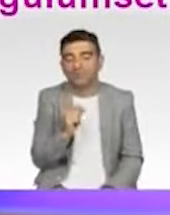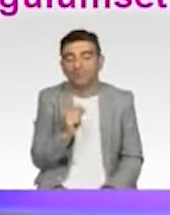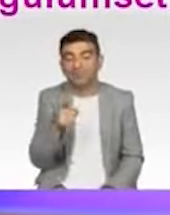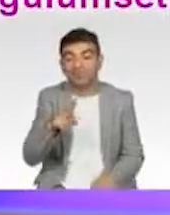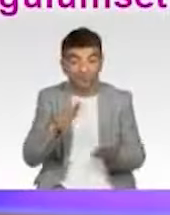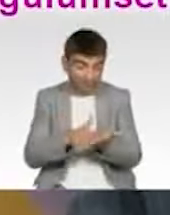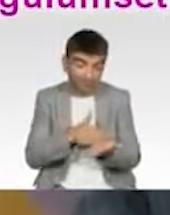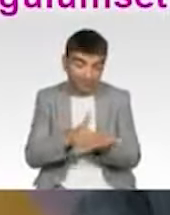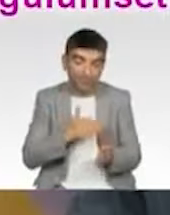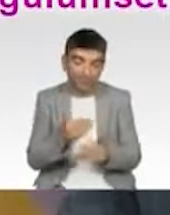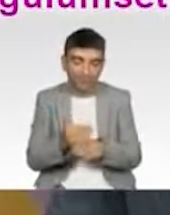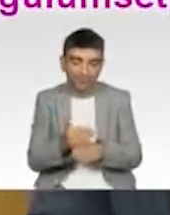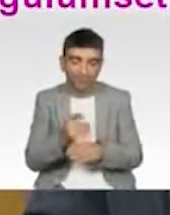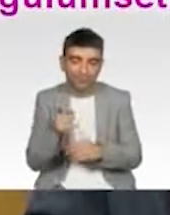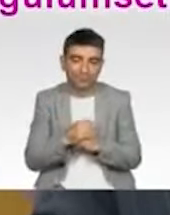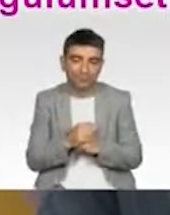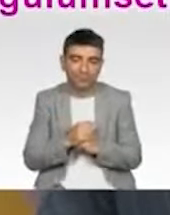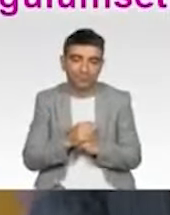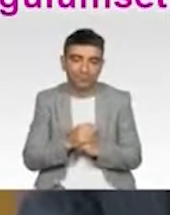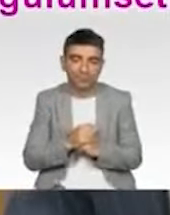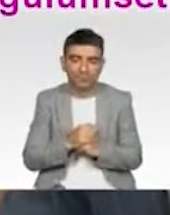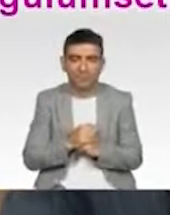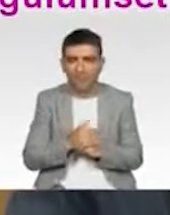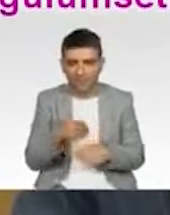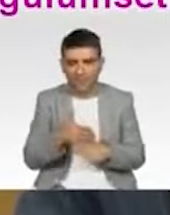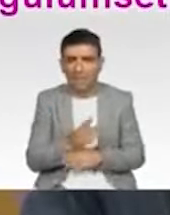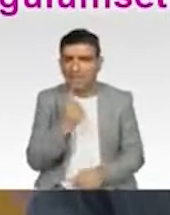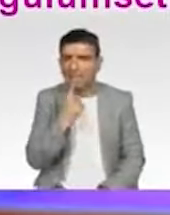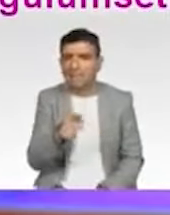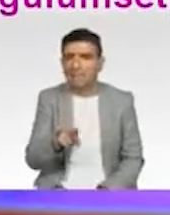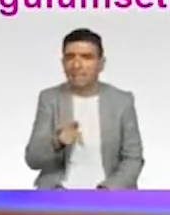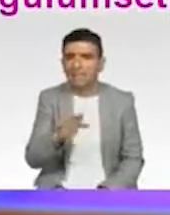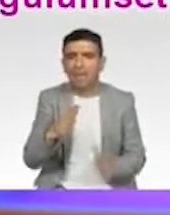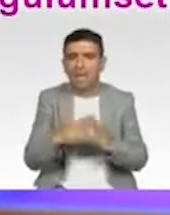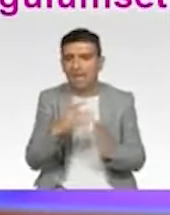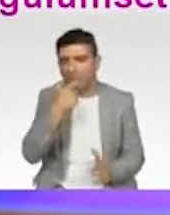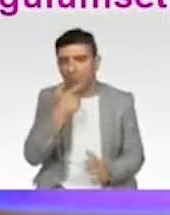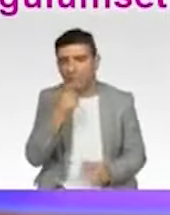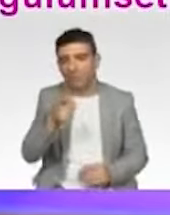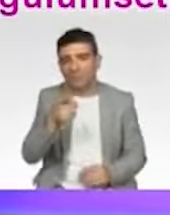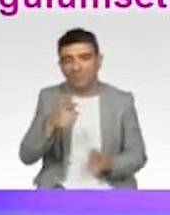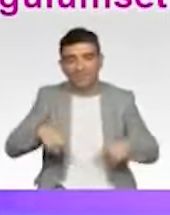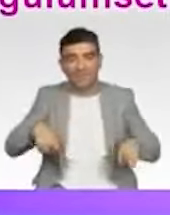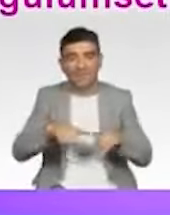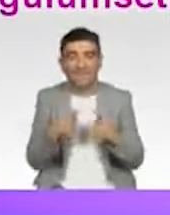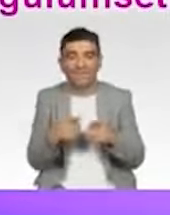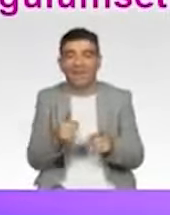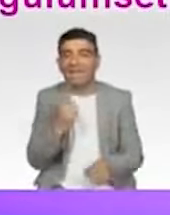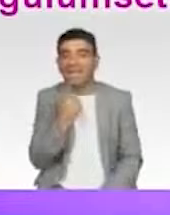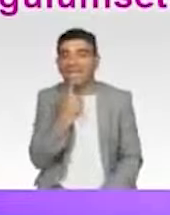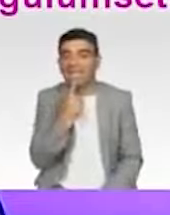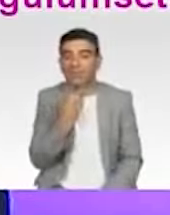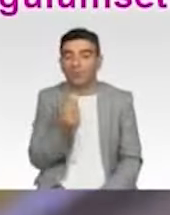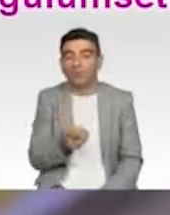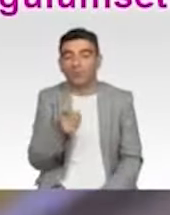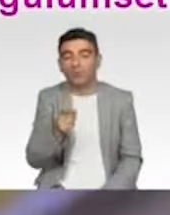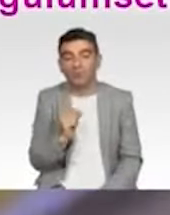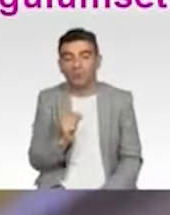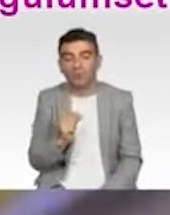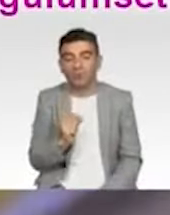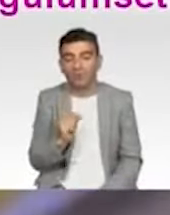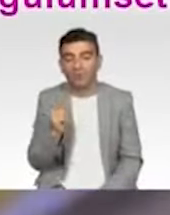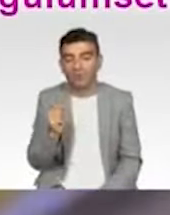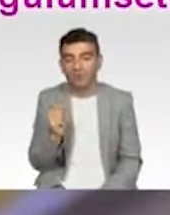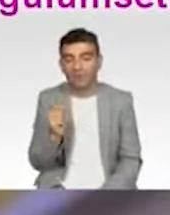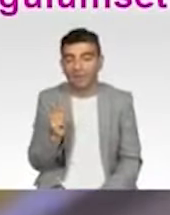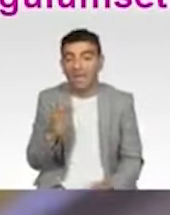margarinler... Ondan, evet. Yani margarin olması lazım. Hem mesela hakikaten dediği gibi ev poğaçasıyla pastane poğaçası... Çok ayrılıyor. Olmuyor. Pastane poğaçasından 10 tane yersin